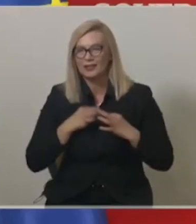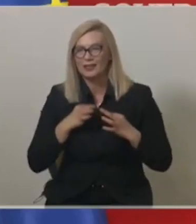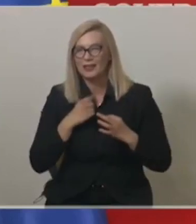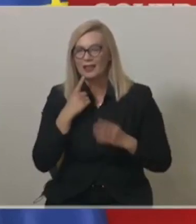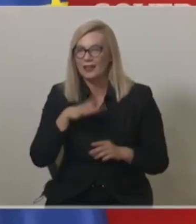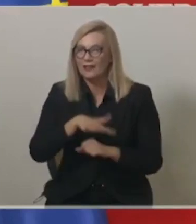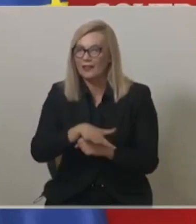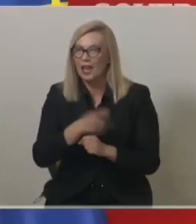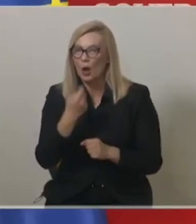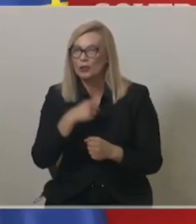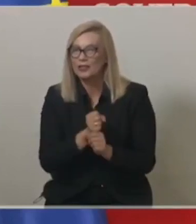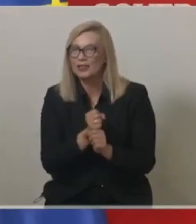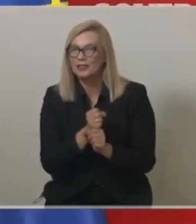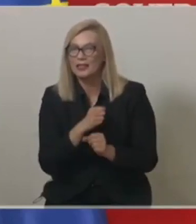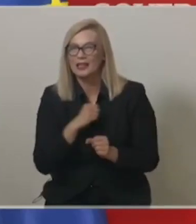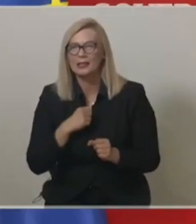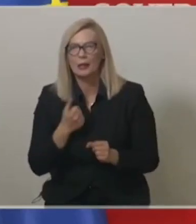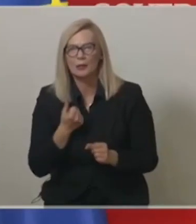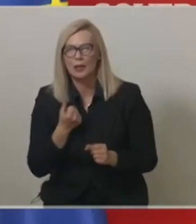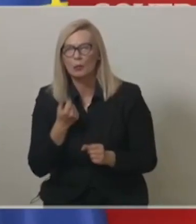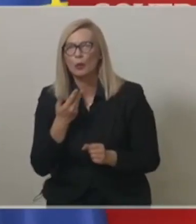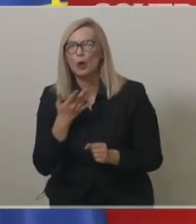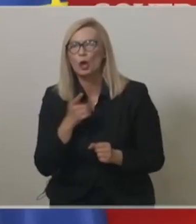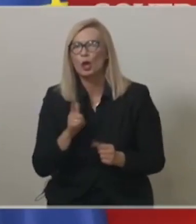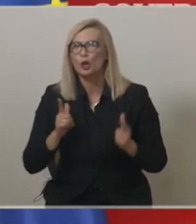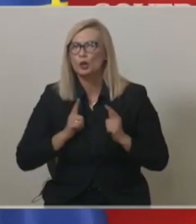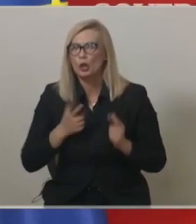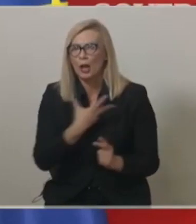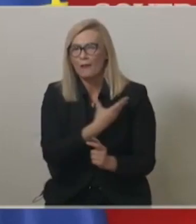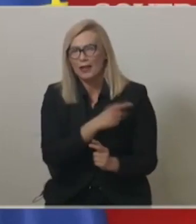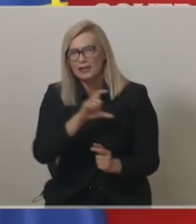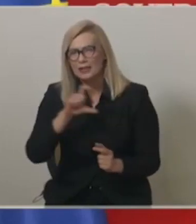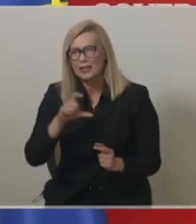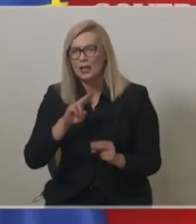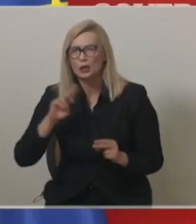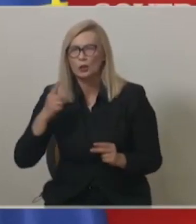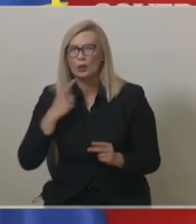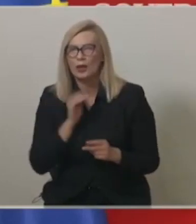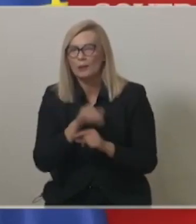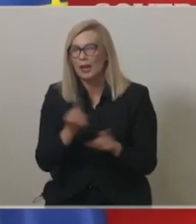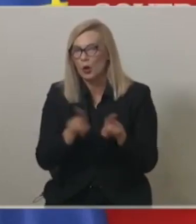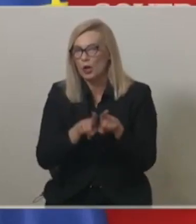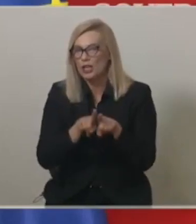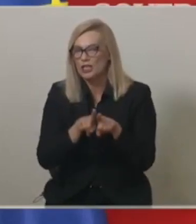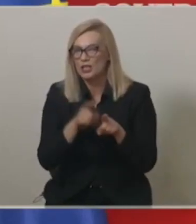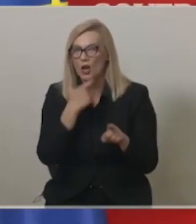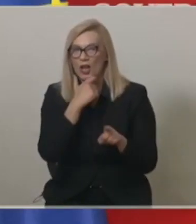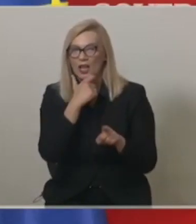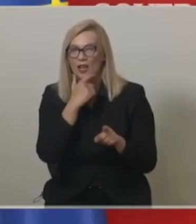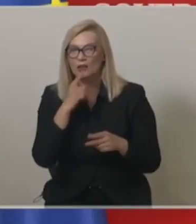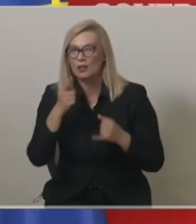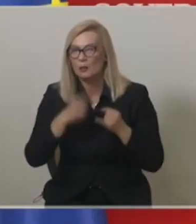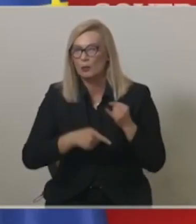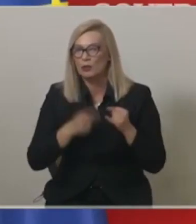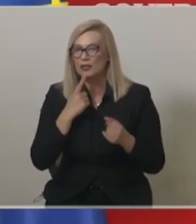здравственото влијание од кризата, самите бројки, очекувањата, вакцинацијата и слично, а преку тоа и економските